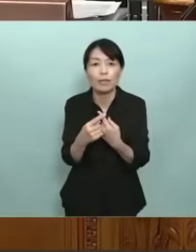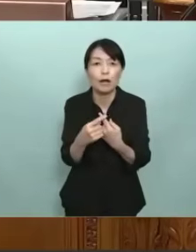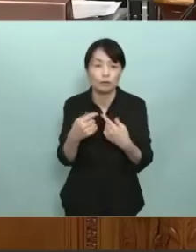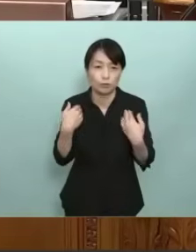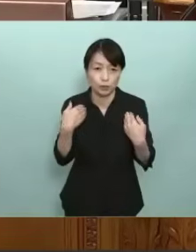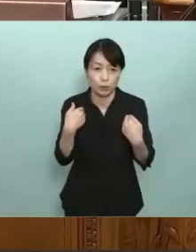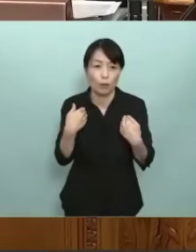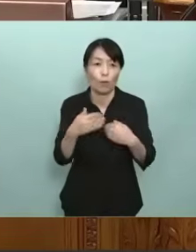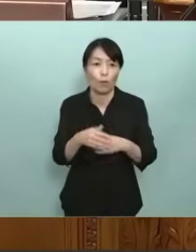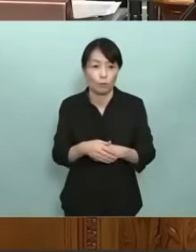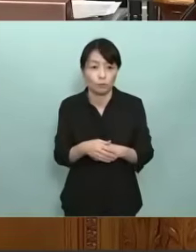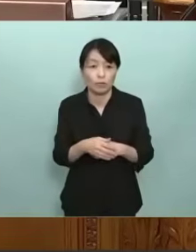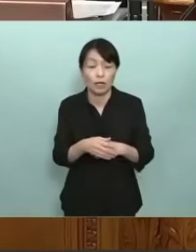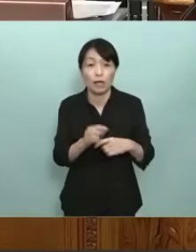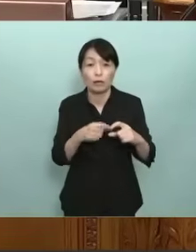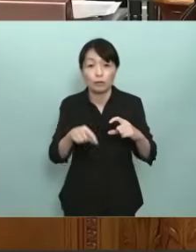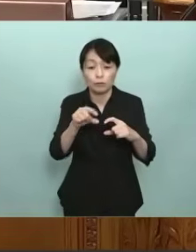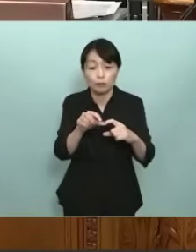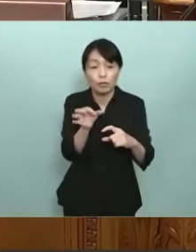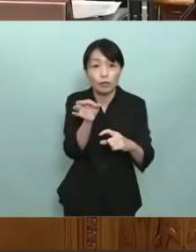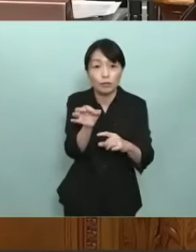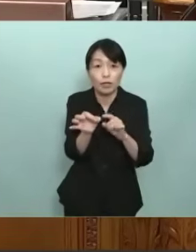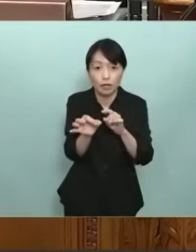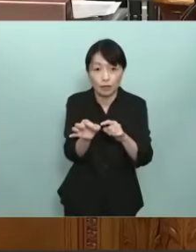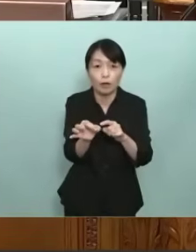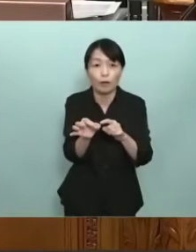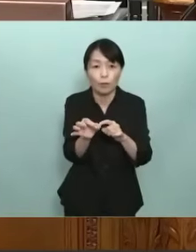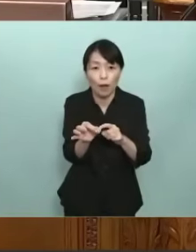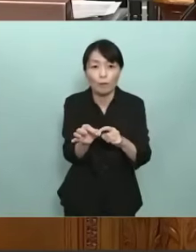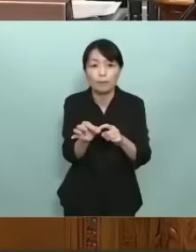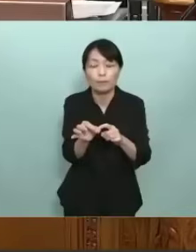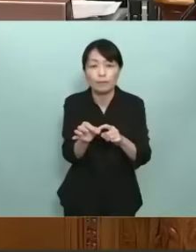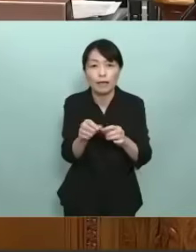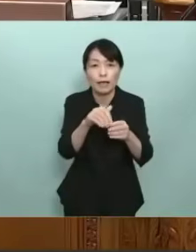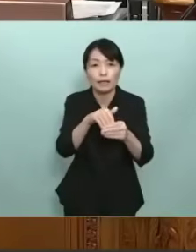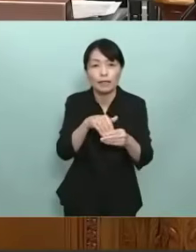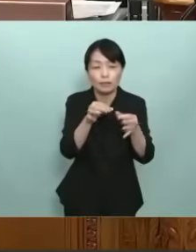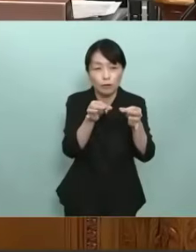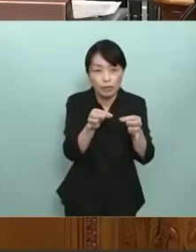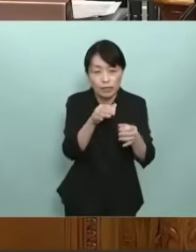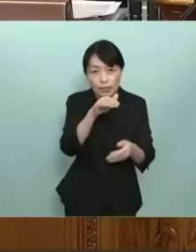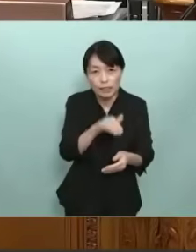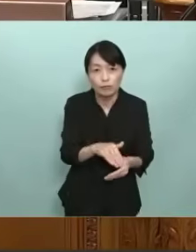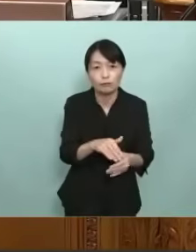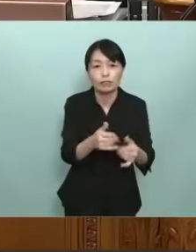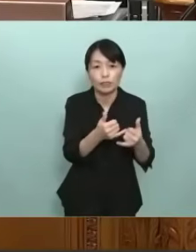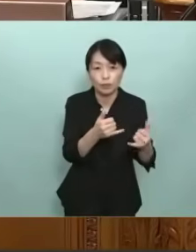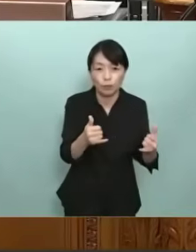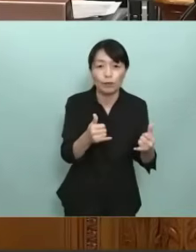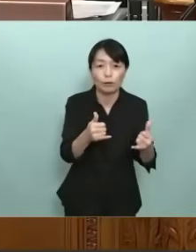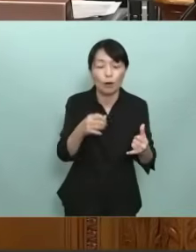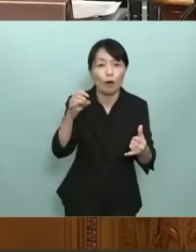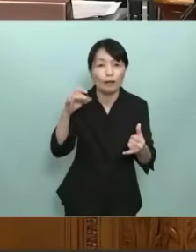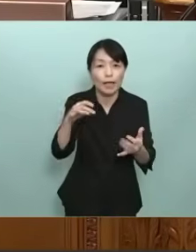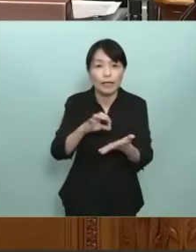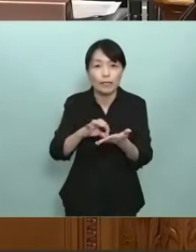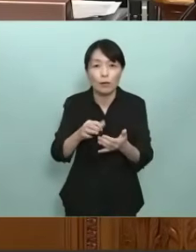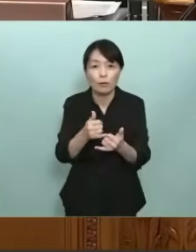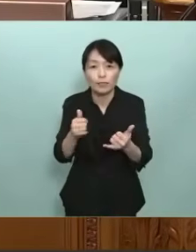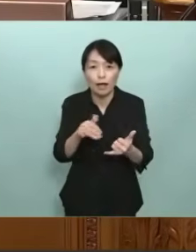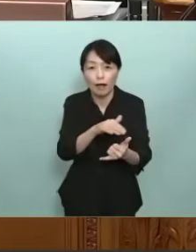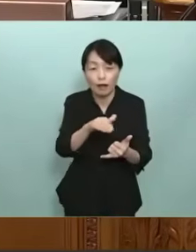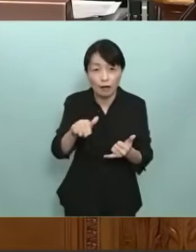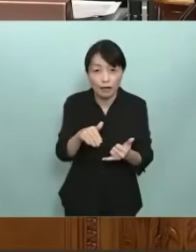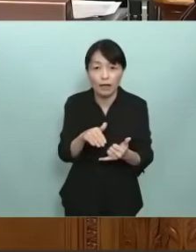は低所得者も含めて電気の利用者全員から集めたお金をメガソーラを設置できる事業者に